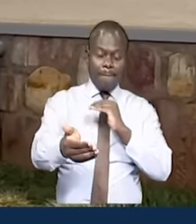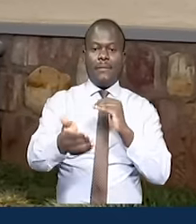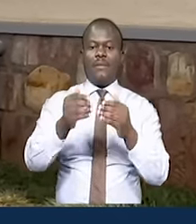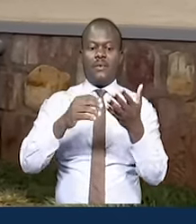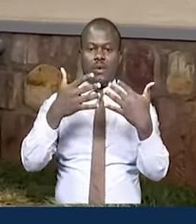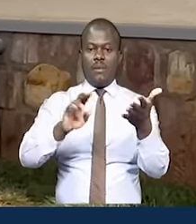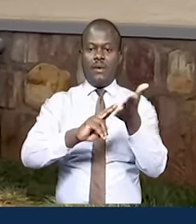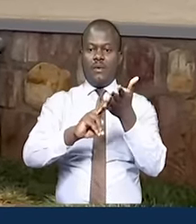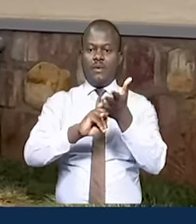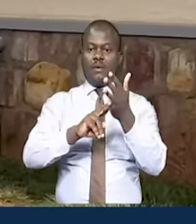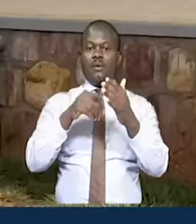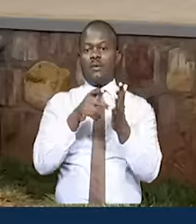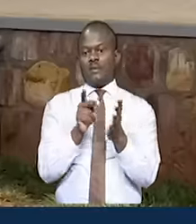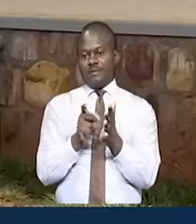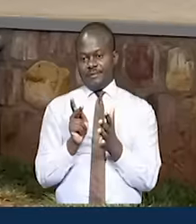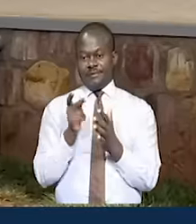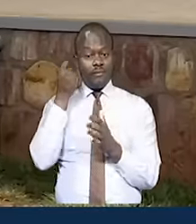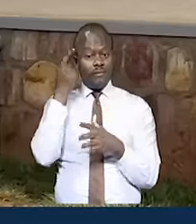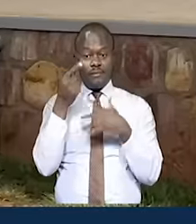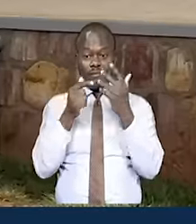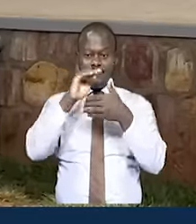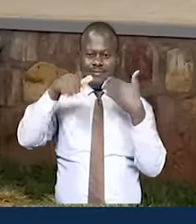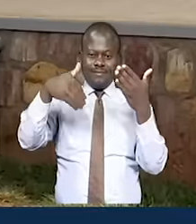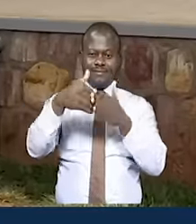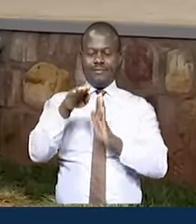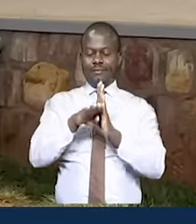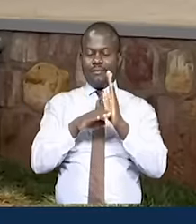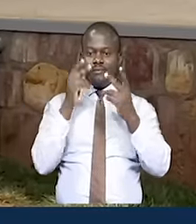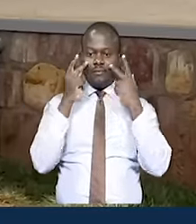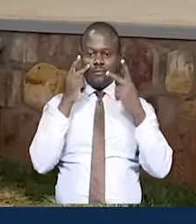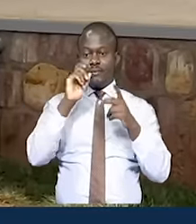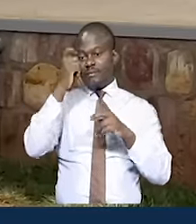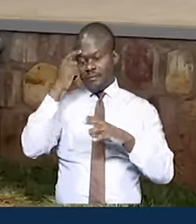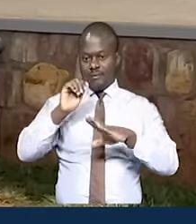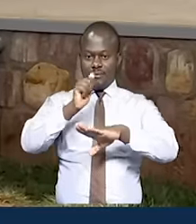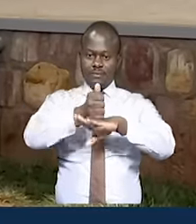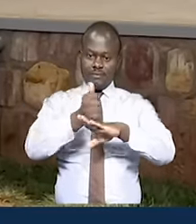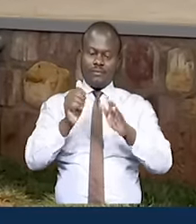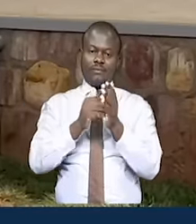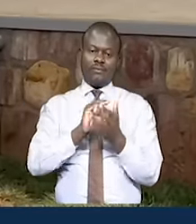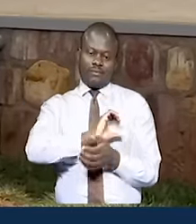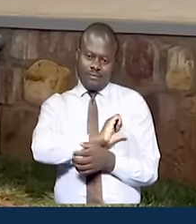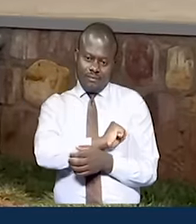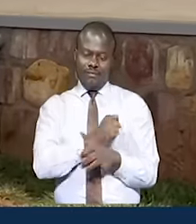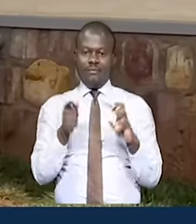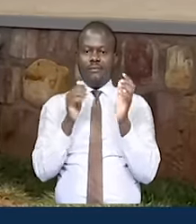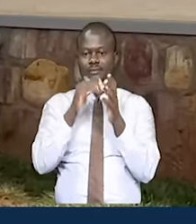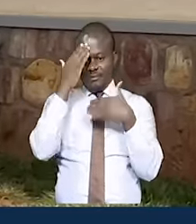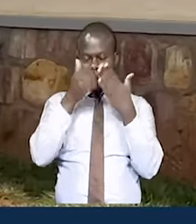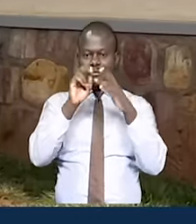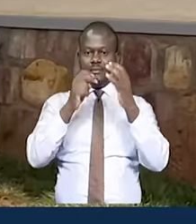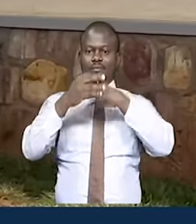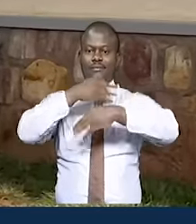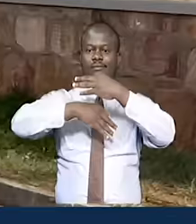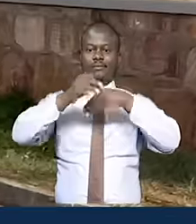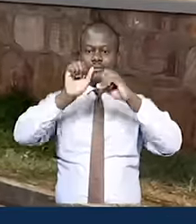kubikoresha bikabona gusora. Ibyo byose ni gahunda ubona leta yagishyiraho ikanigomwa ariko kugira ngo inganda